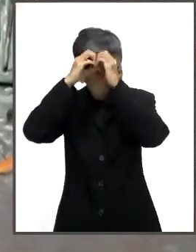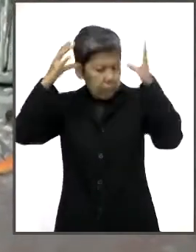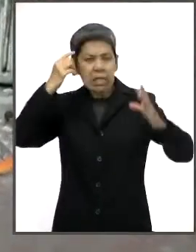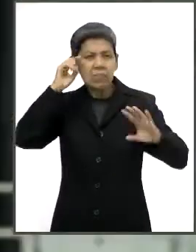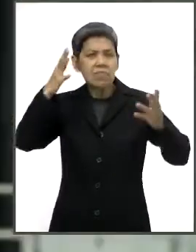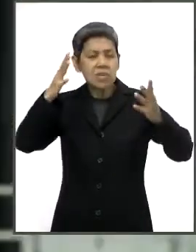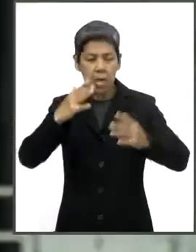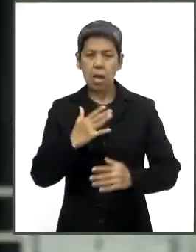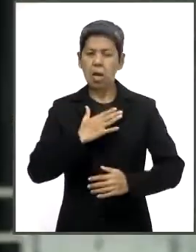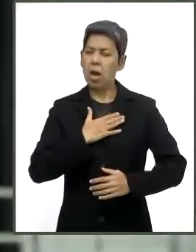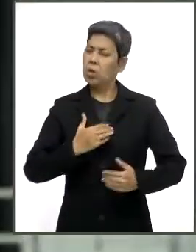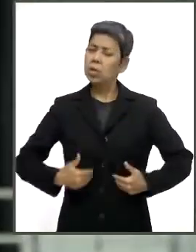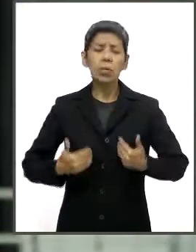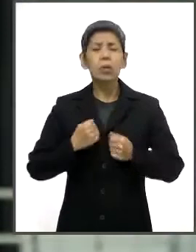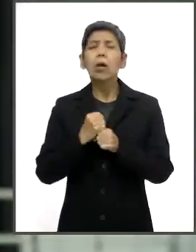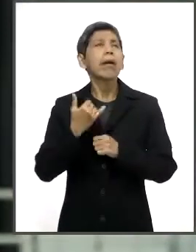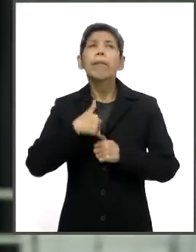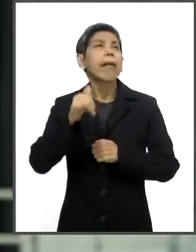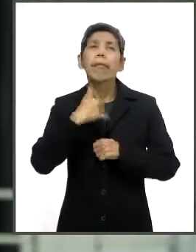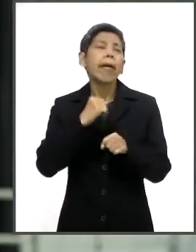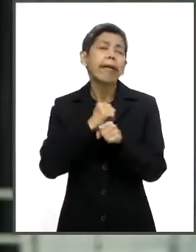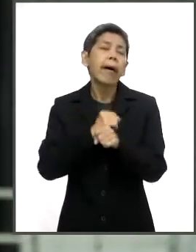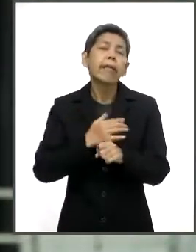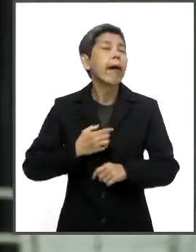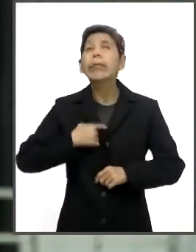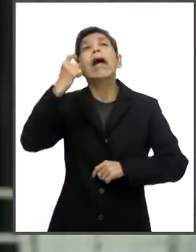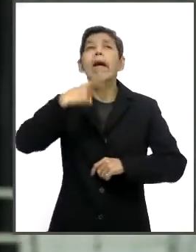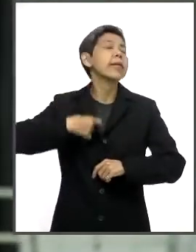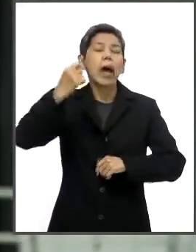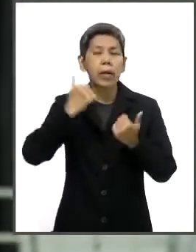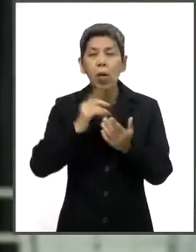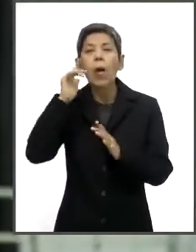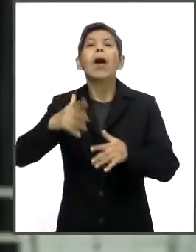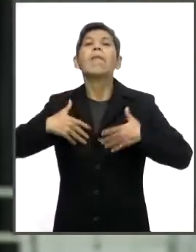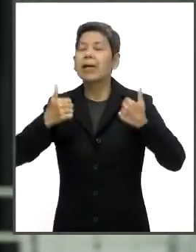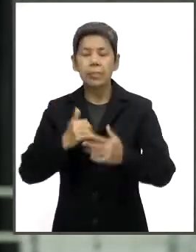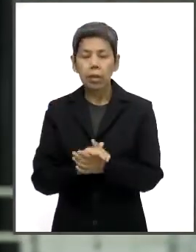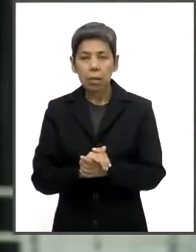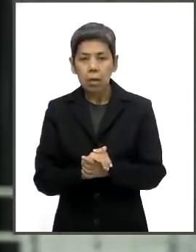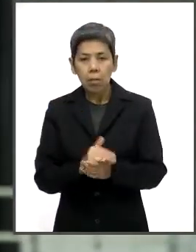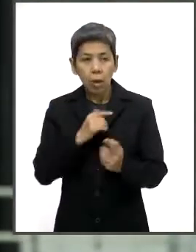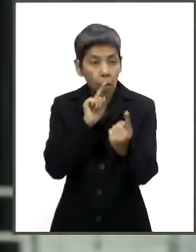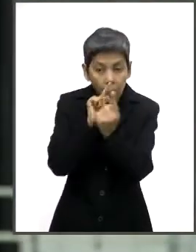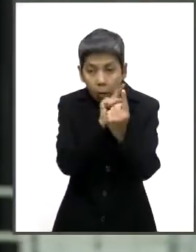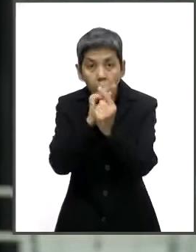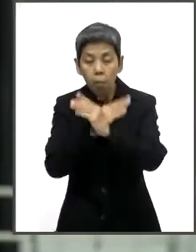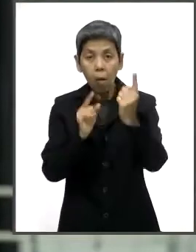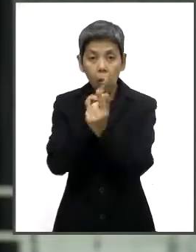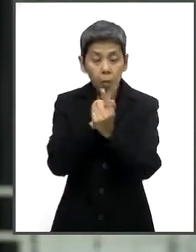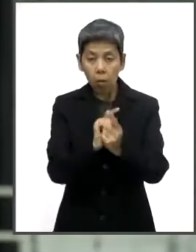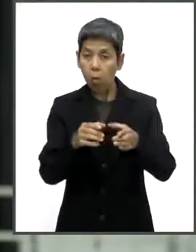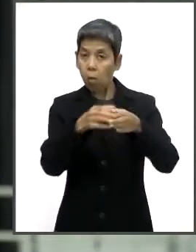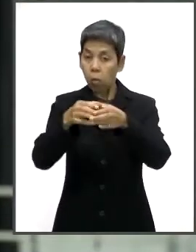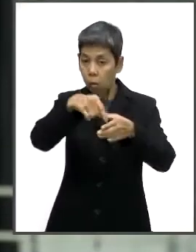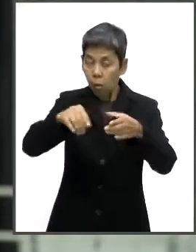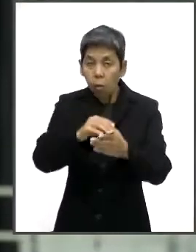าทำยังไงให้เราอยู่ไปวันๆแล้วเราตายเสร็จแล้วเราอาจจะไม่เราจะพ่อแม่เราจะสบายอย่างเงี้ยไม่ใช่เลยค่ะพอเราไปเจอคนพิการ